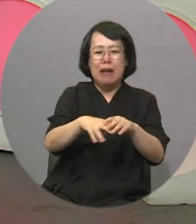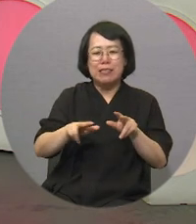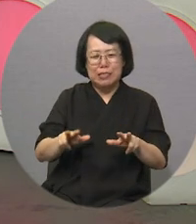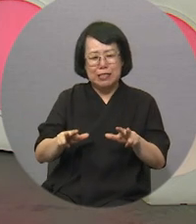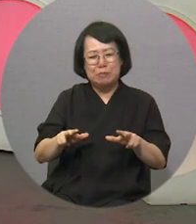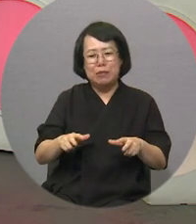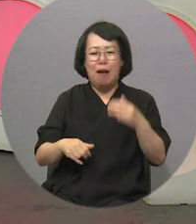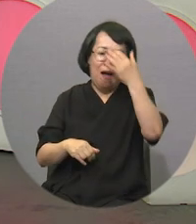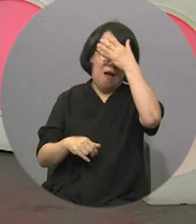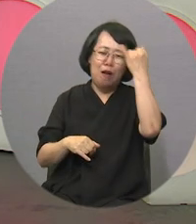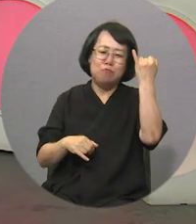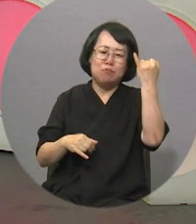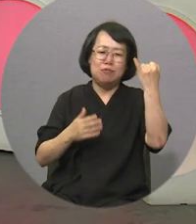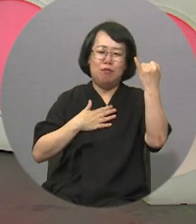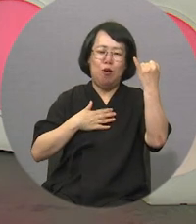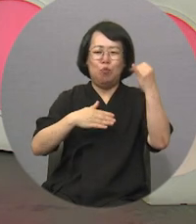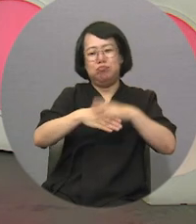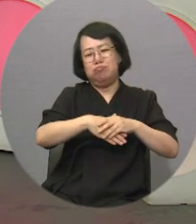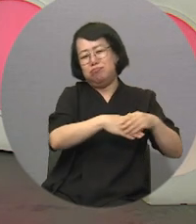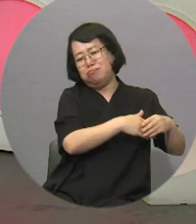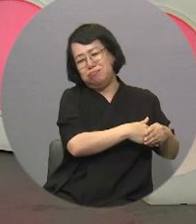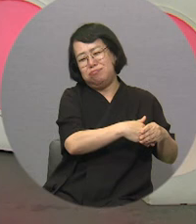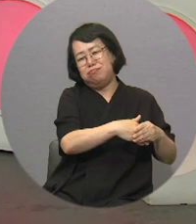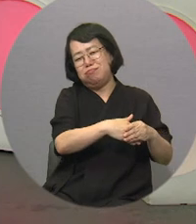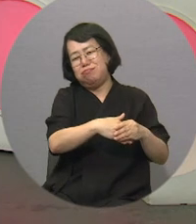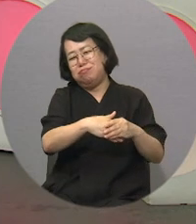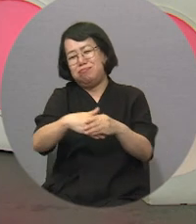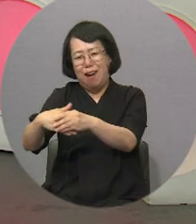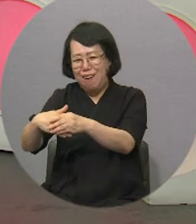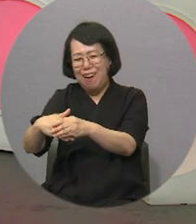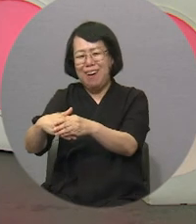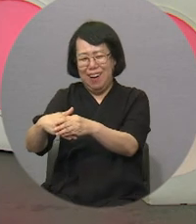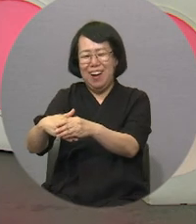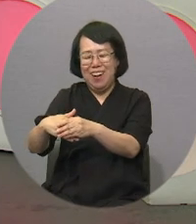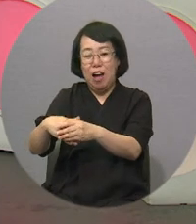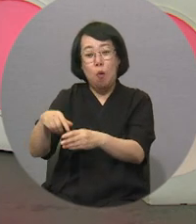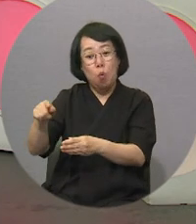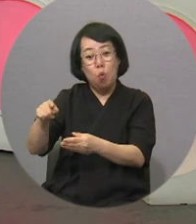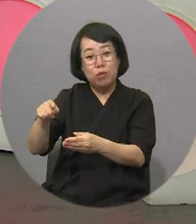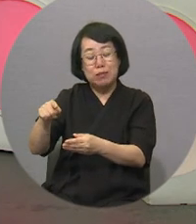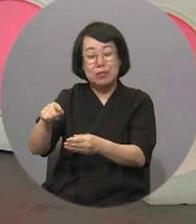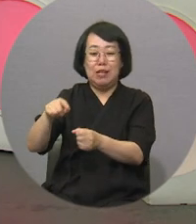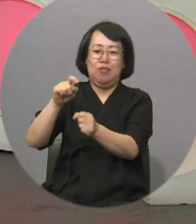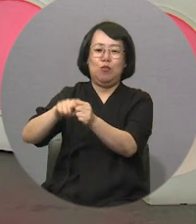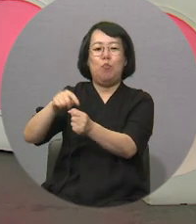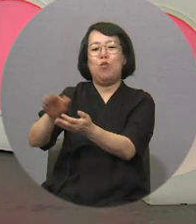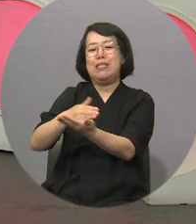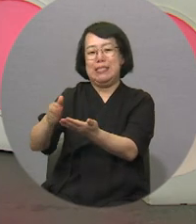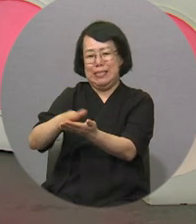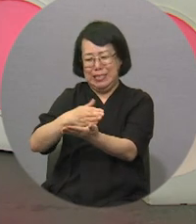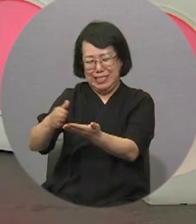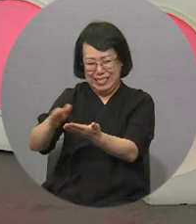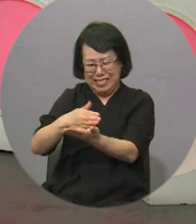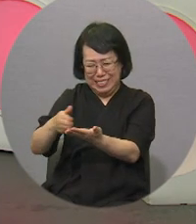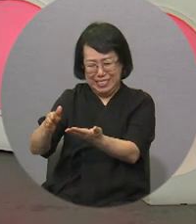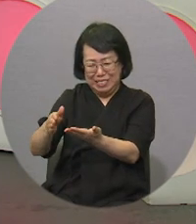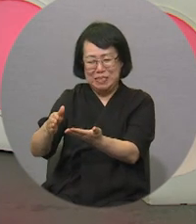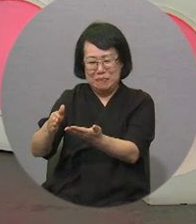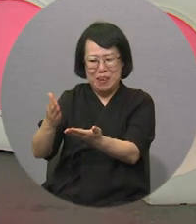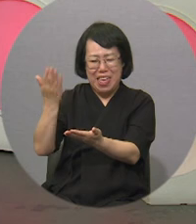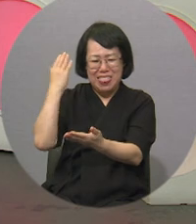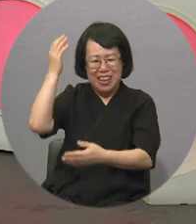웃음이 났습니다. 여전히 그 자리에서 장사 중인 떡볶이 집에 들어가며 할머니께